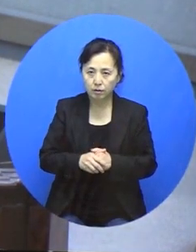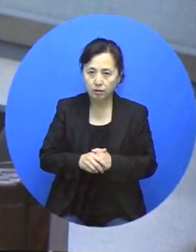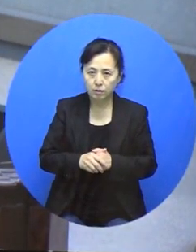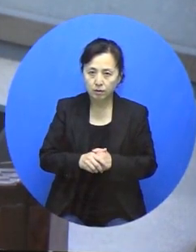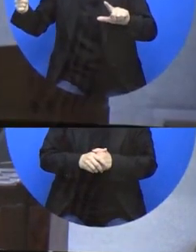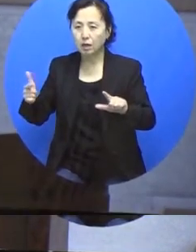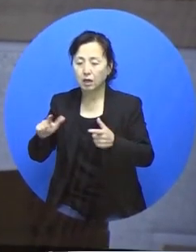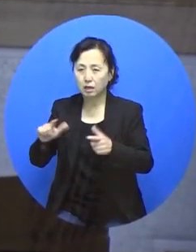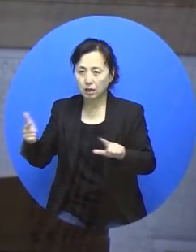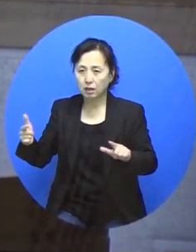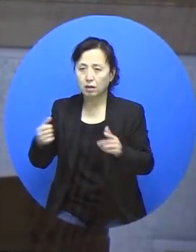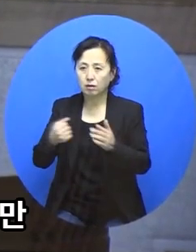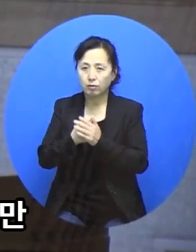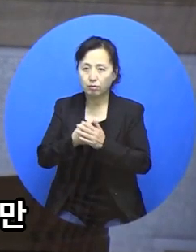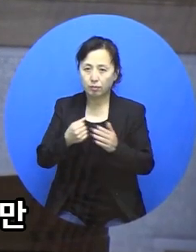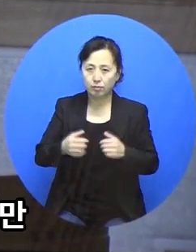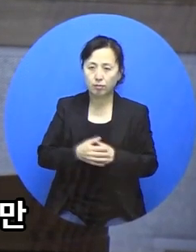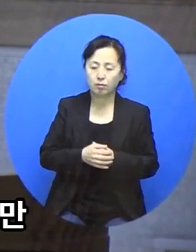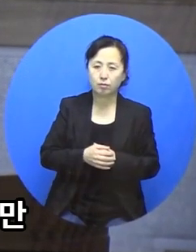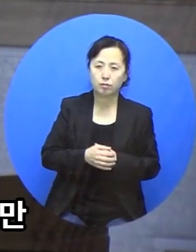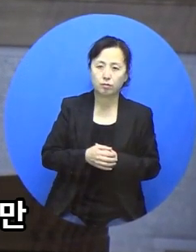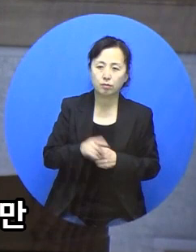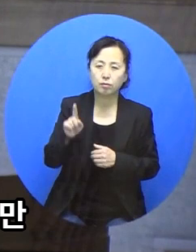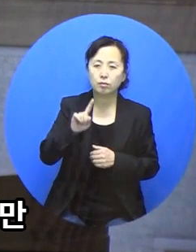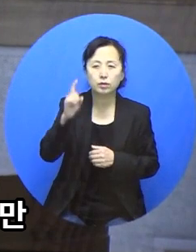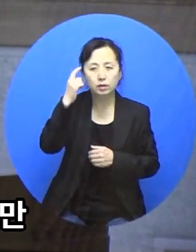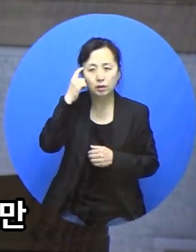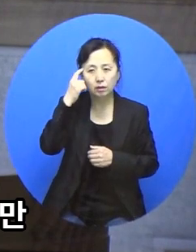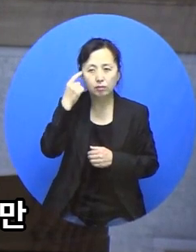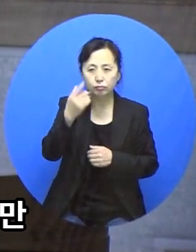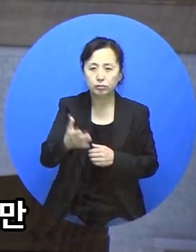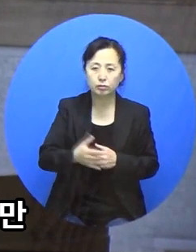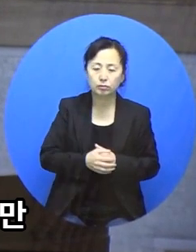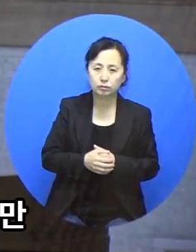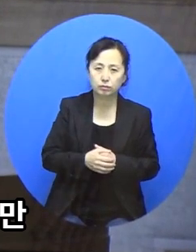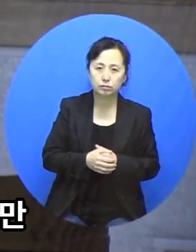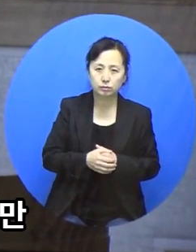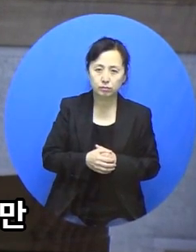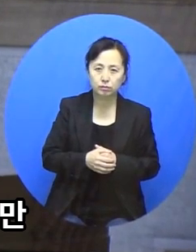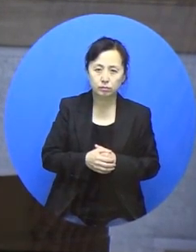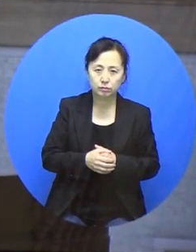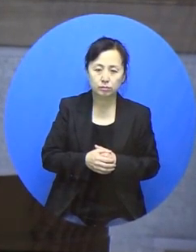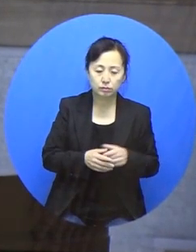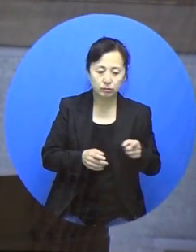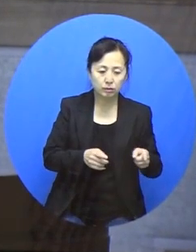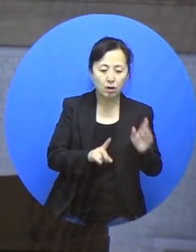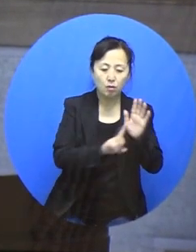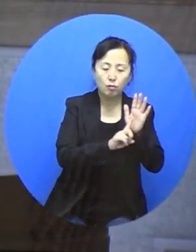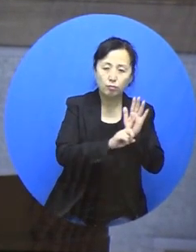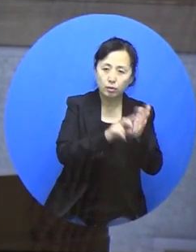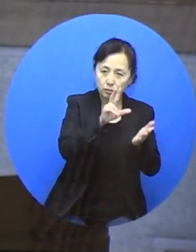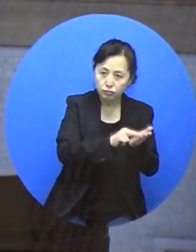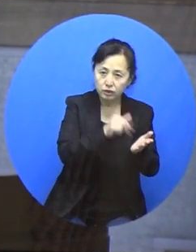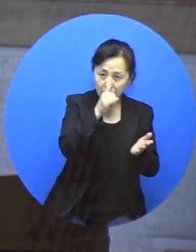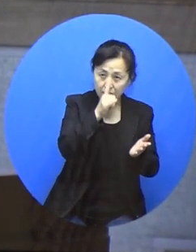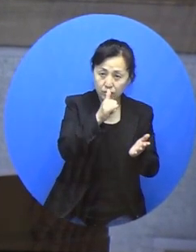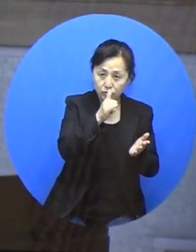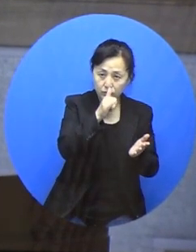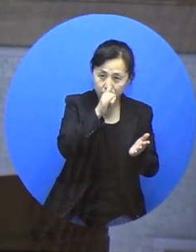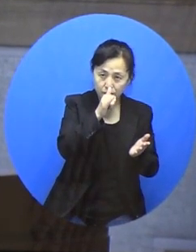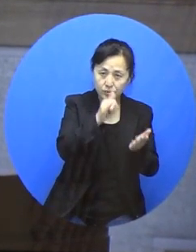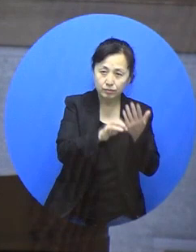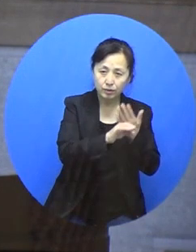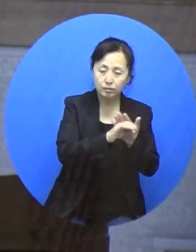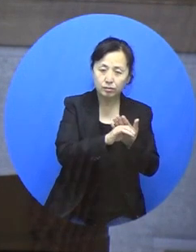처참합니다. 홍보의 방법과 내용이 문제가 된다면 그건 교정을 할 필요가 있지만요. 홍보는